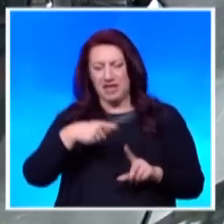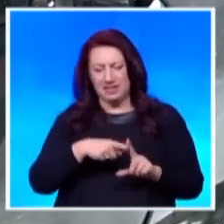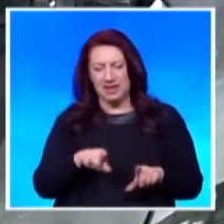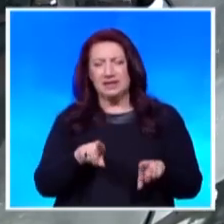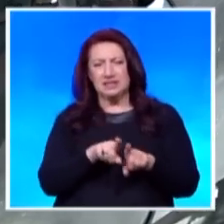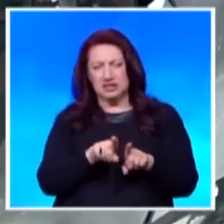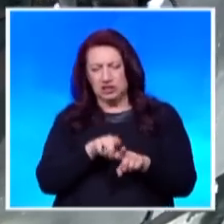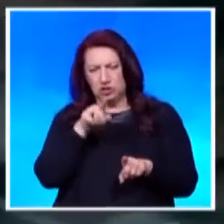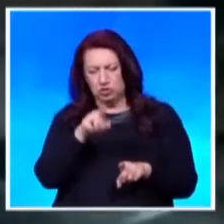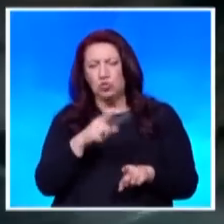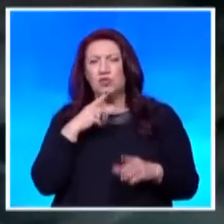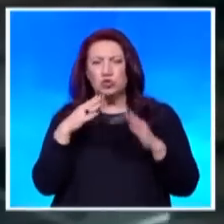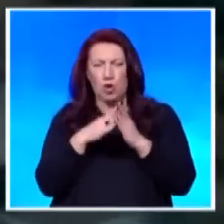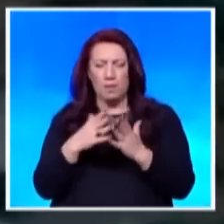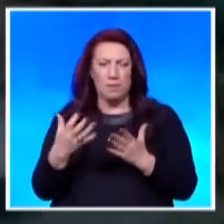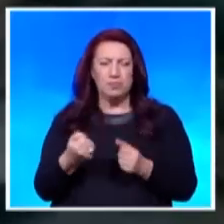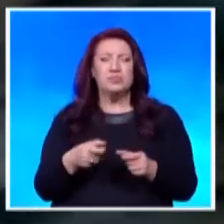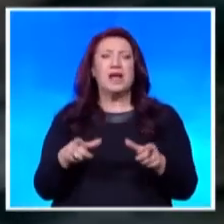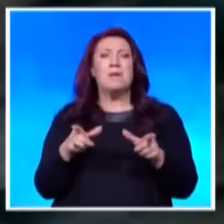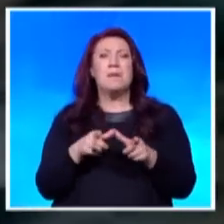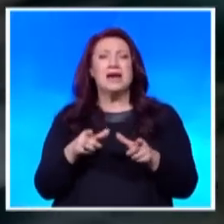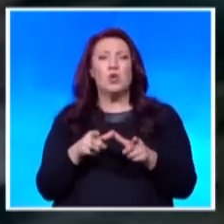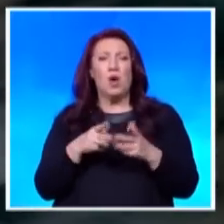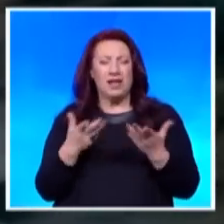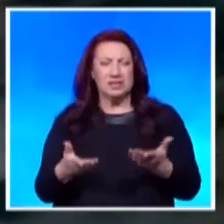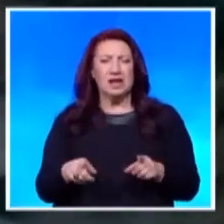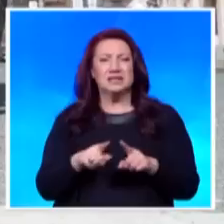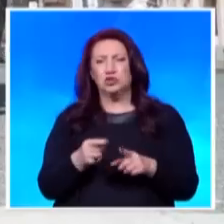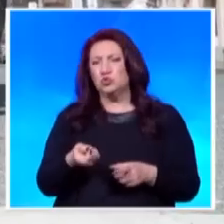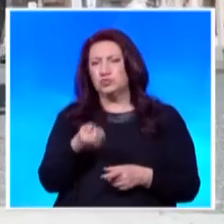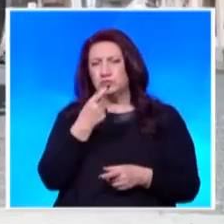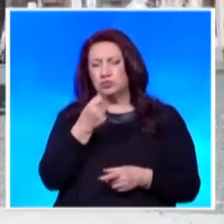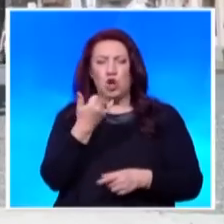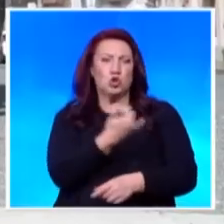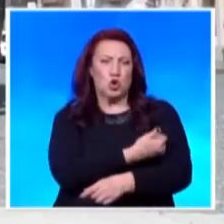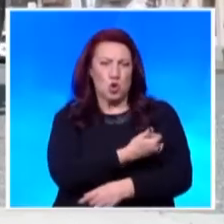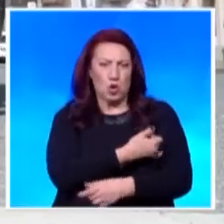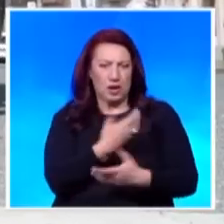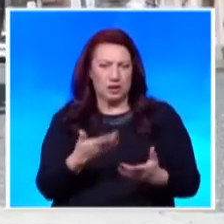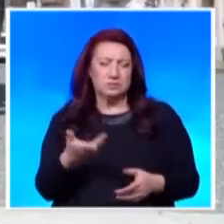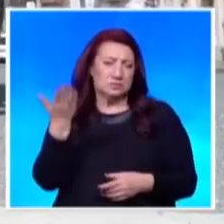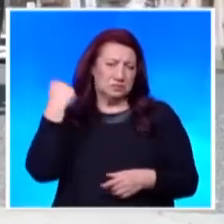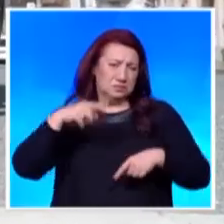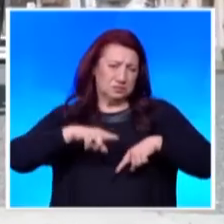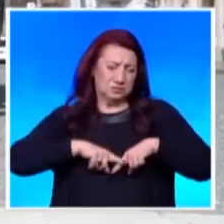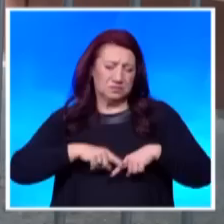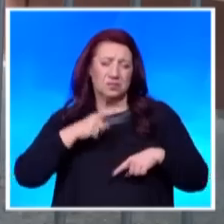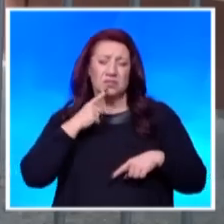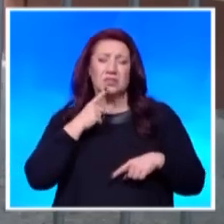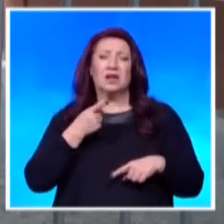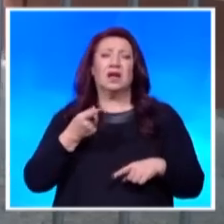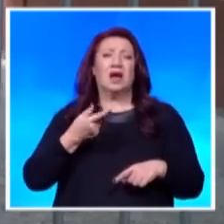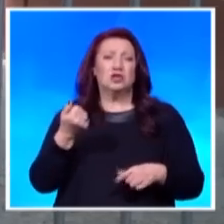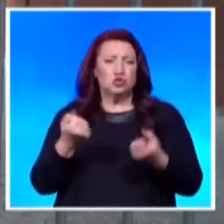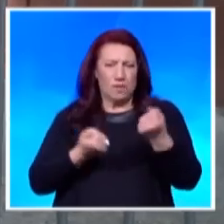и синтетична дрога. 30-годишният мъж вече е съден за трафик на хора, съхранение на наркотици и шофиране без